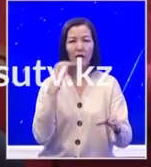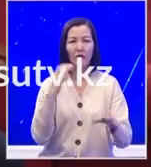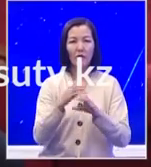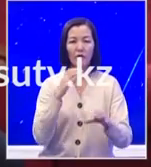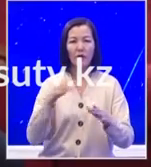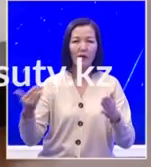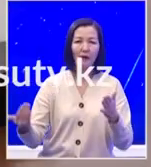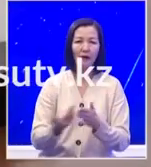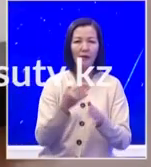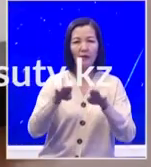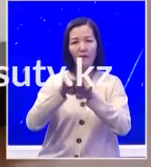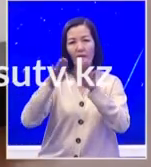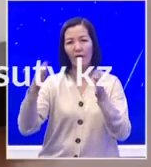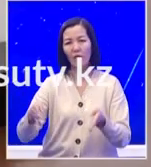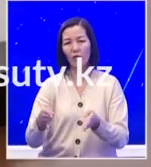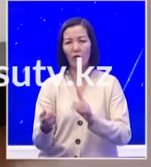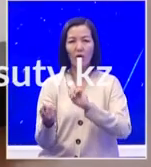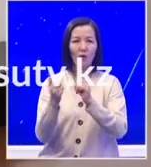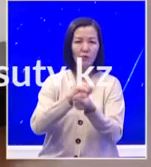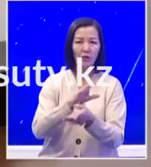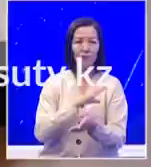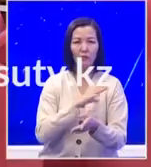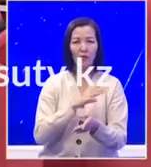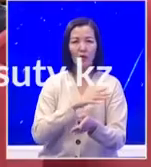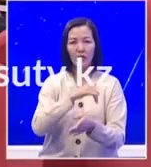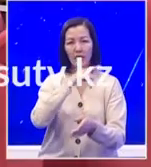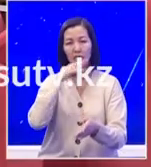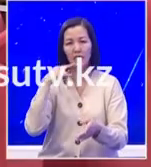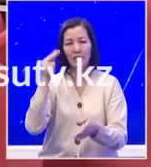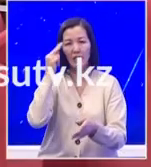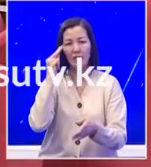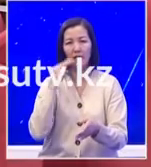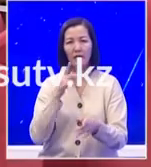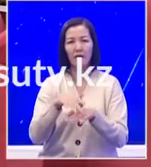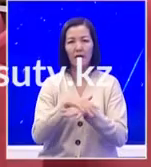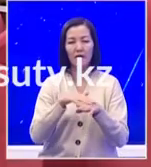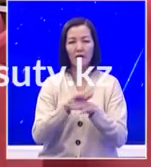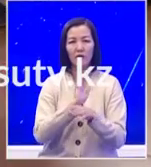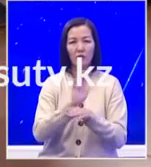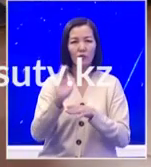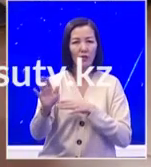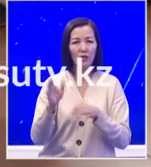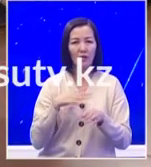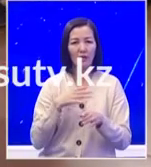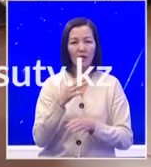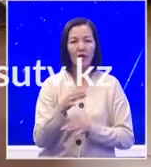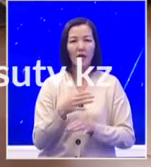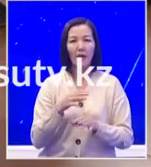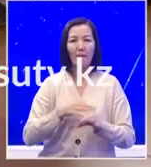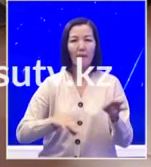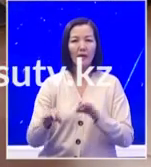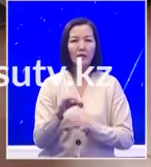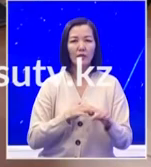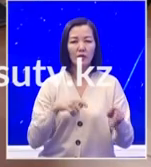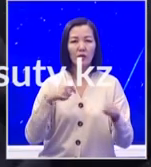қайта тиеледі. Тауар ішке Қазақстан арқылы Ресейге, сыртқа Қытай нарығына жөнелтіледі. Маңызды жоба ел көлеміндегі тауар айналым